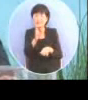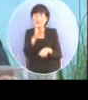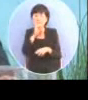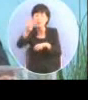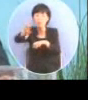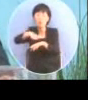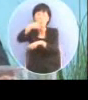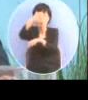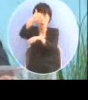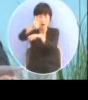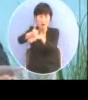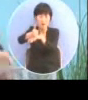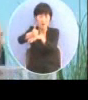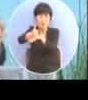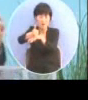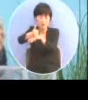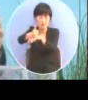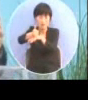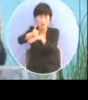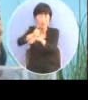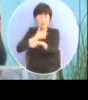để trói buộc quyền của Satan.